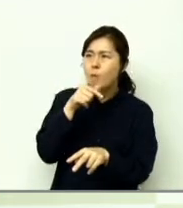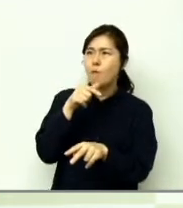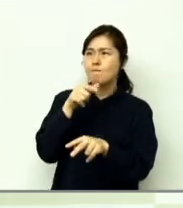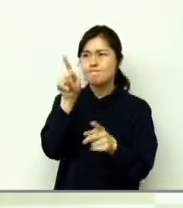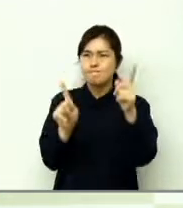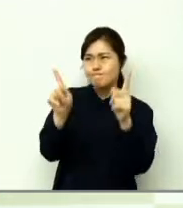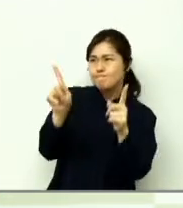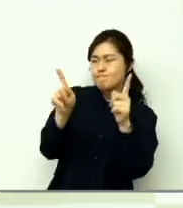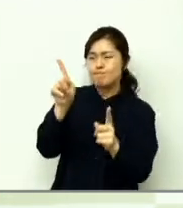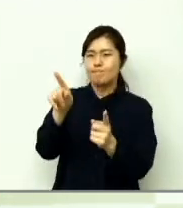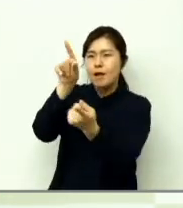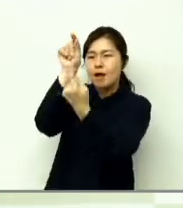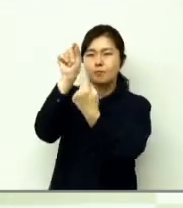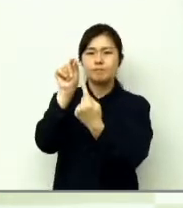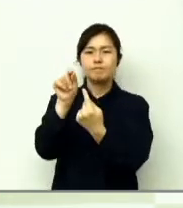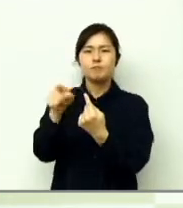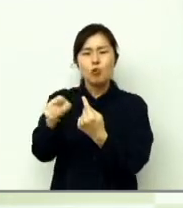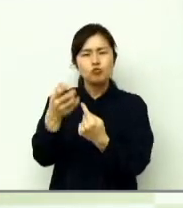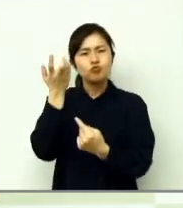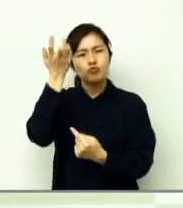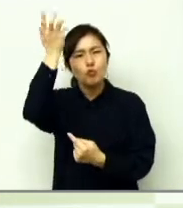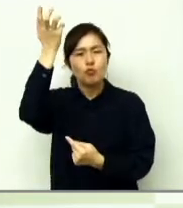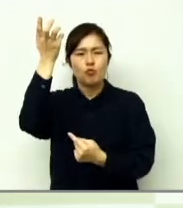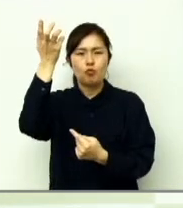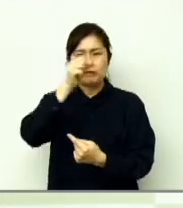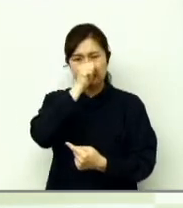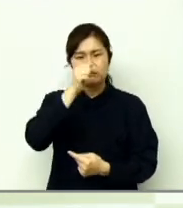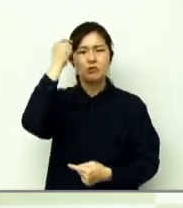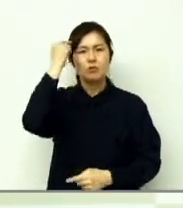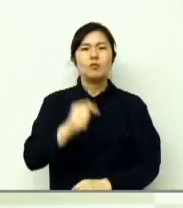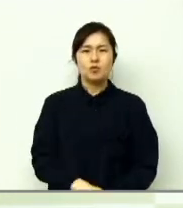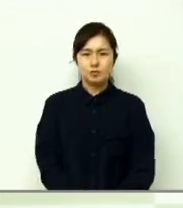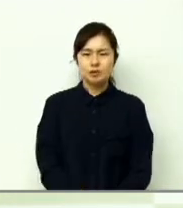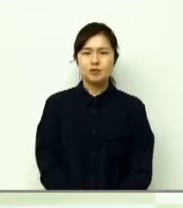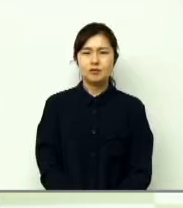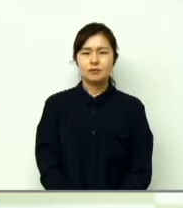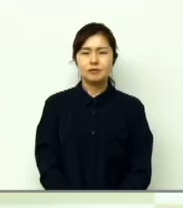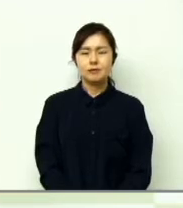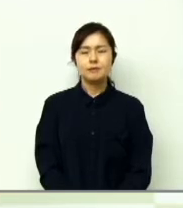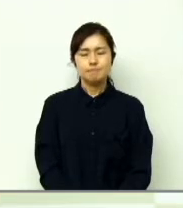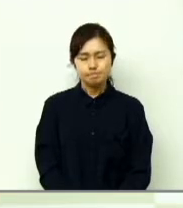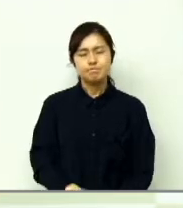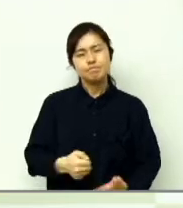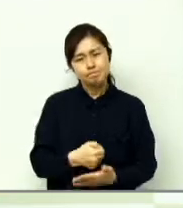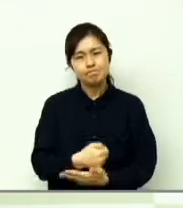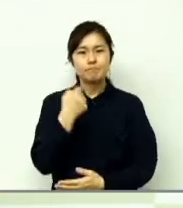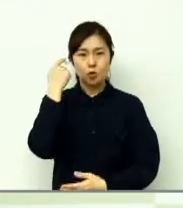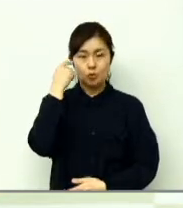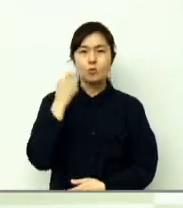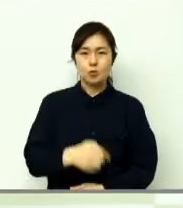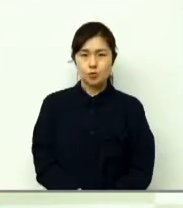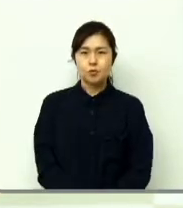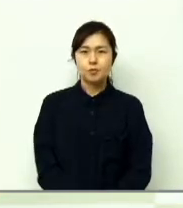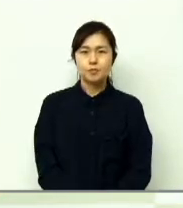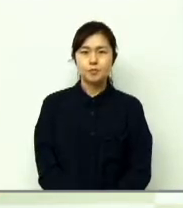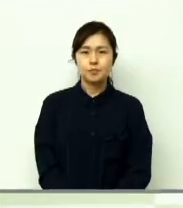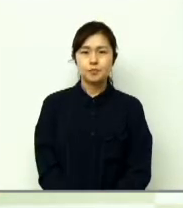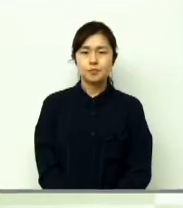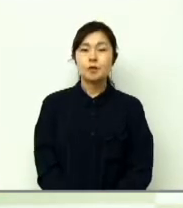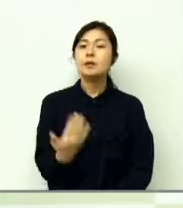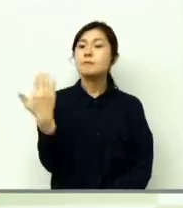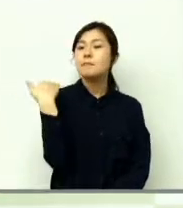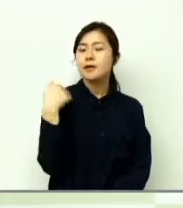のあるべき姿だろうというふうに私自身は思っております。その中で、ちょうど前回の選挙